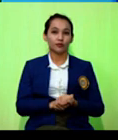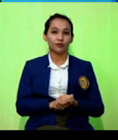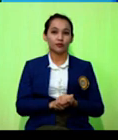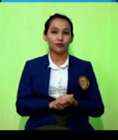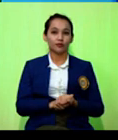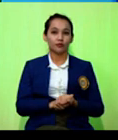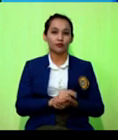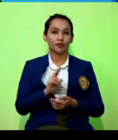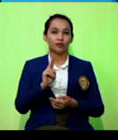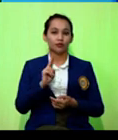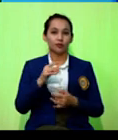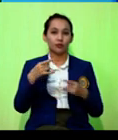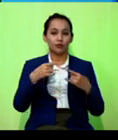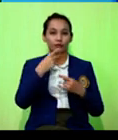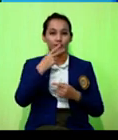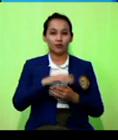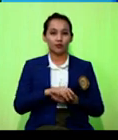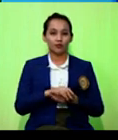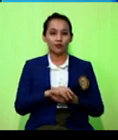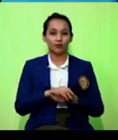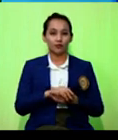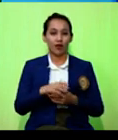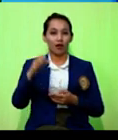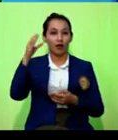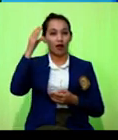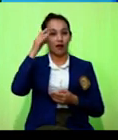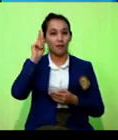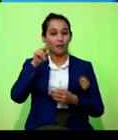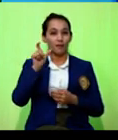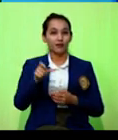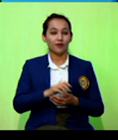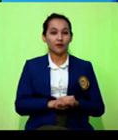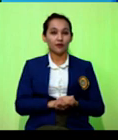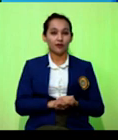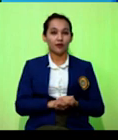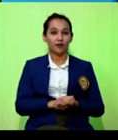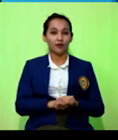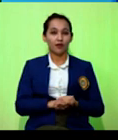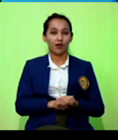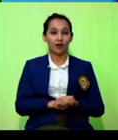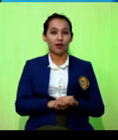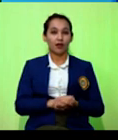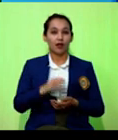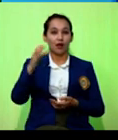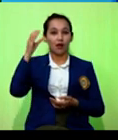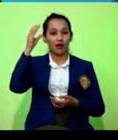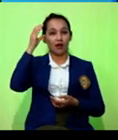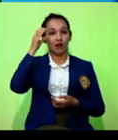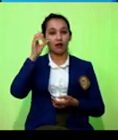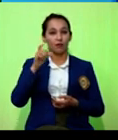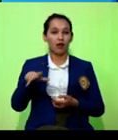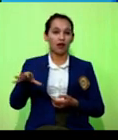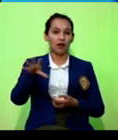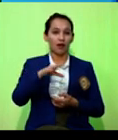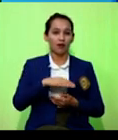Mana bu kim edi? Bilarjon bilan Bilmasvoy. Bilasizki, Bilarjon hamma misol va